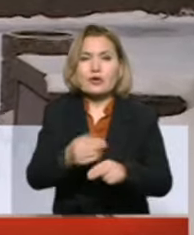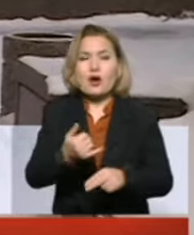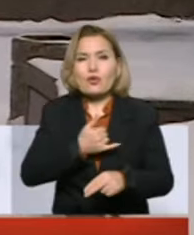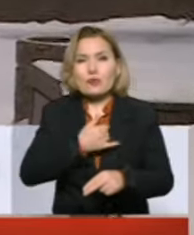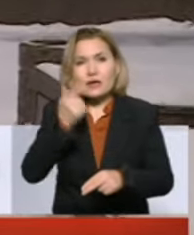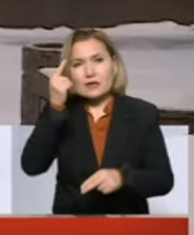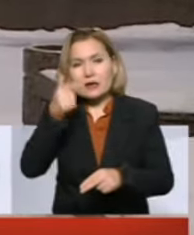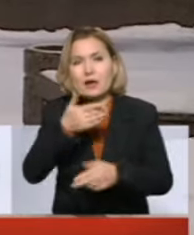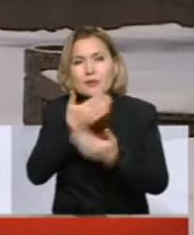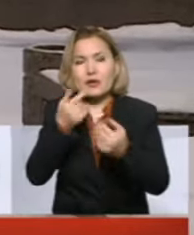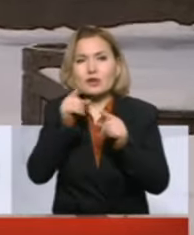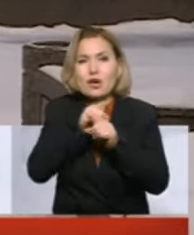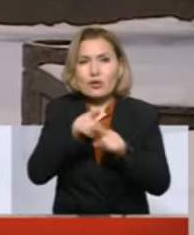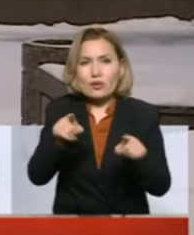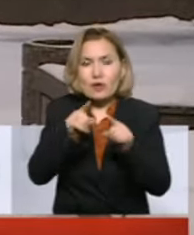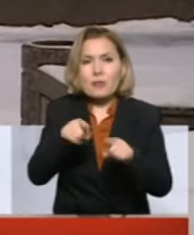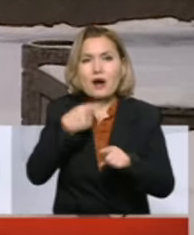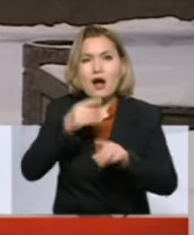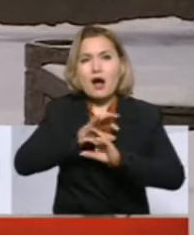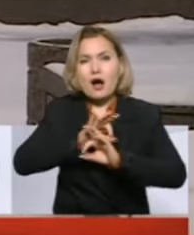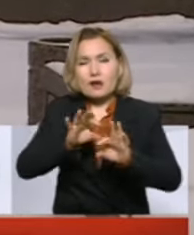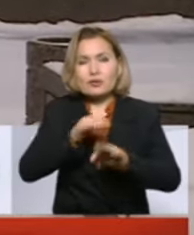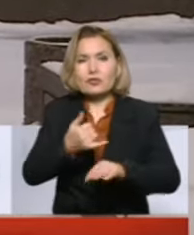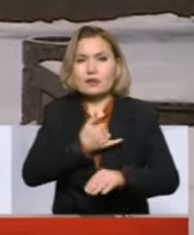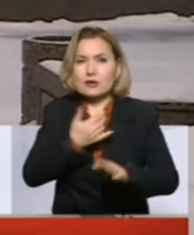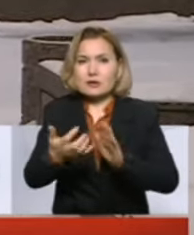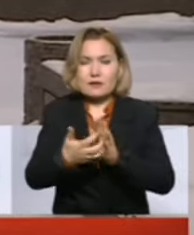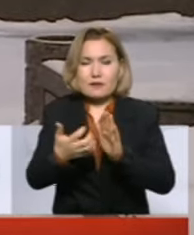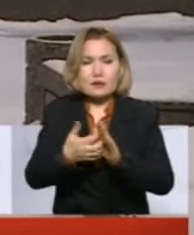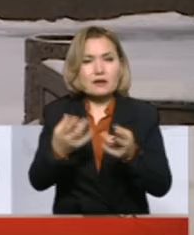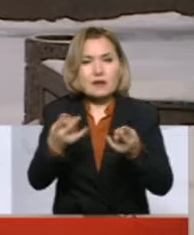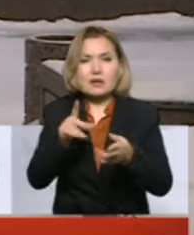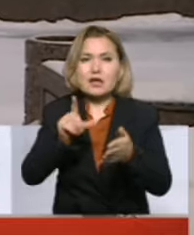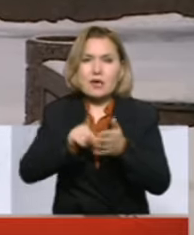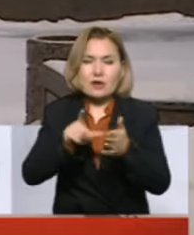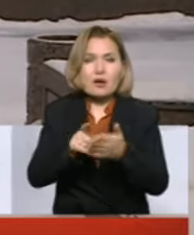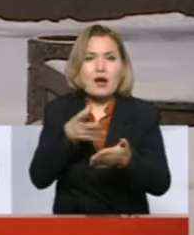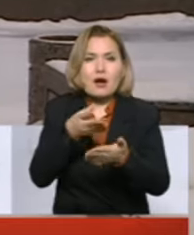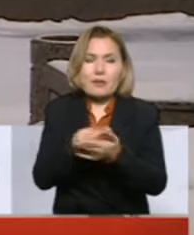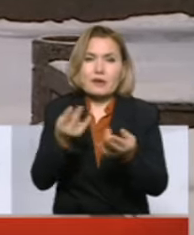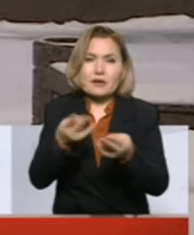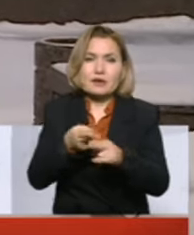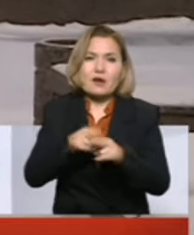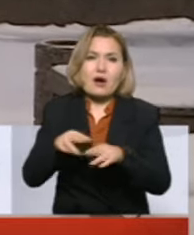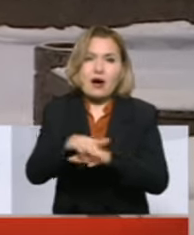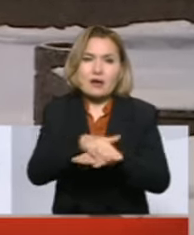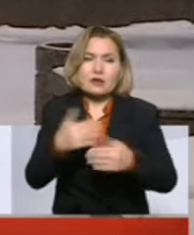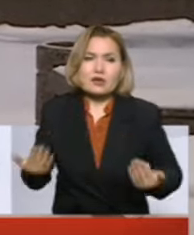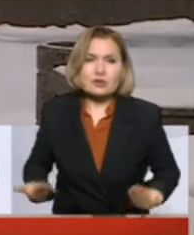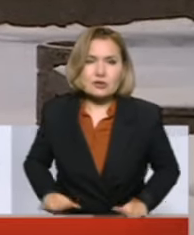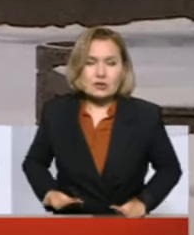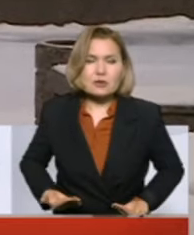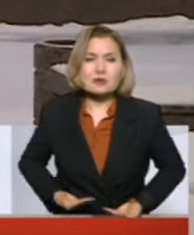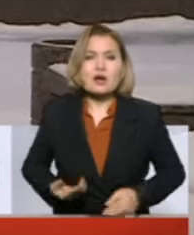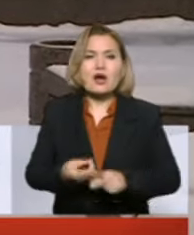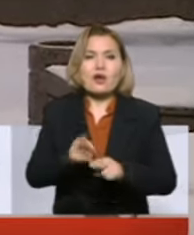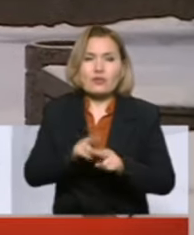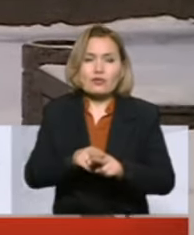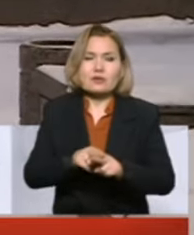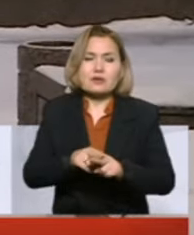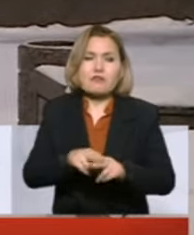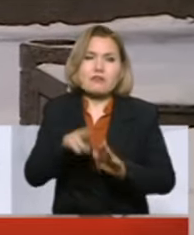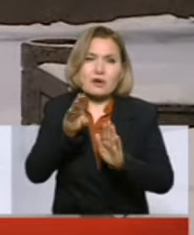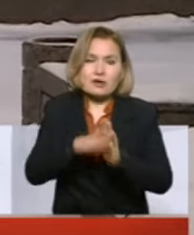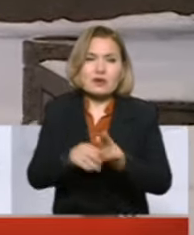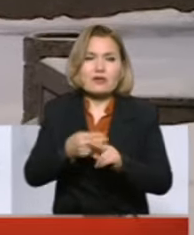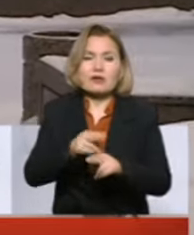мына үгіттеу, айтып, дұрыстап та сондай. Мүмкін халықтың жағдайына шарма сол бір 2 теңге тауып, соның үстінен